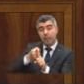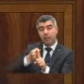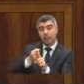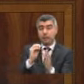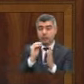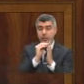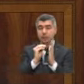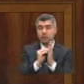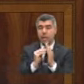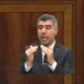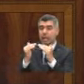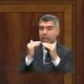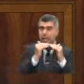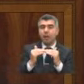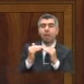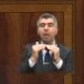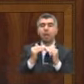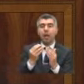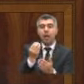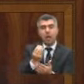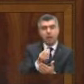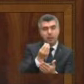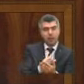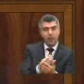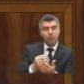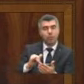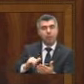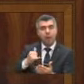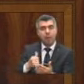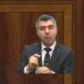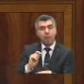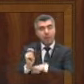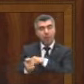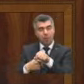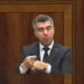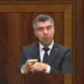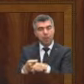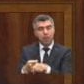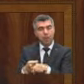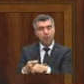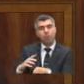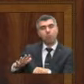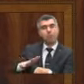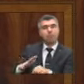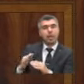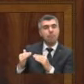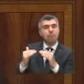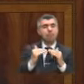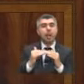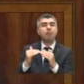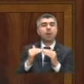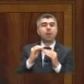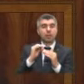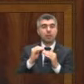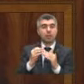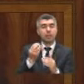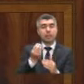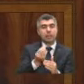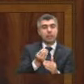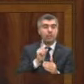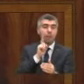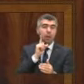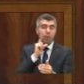تكافؤ الفرص لصالح أطفال المدارس بالوسط القروي ولفائدة مختلف فئات التلميذات